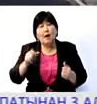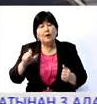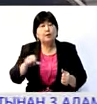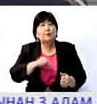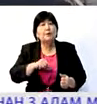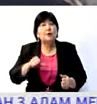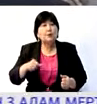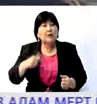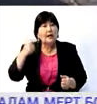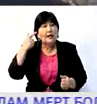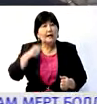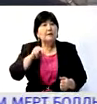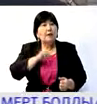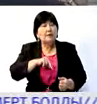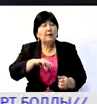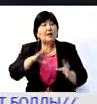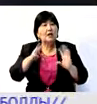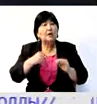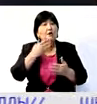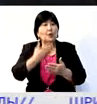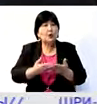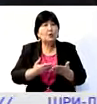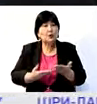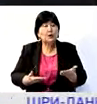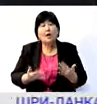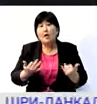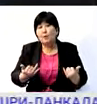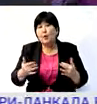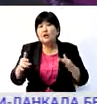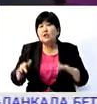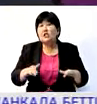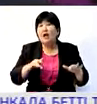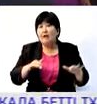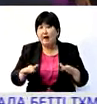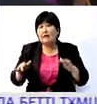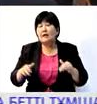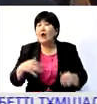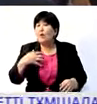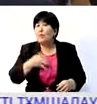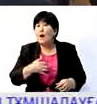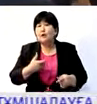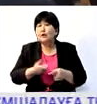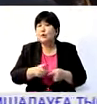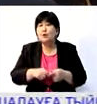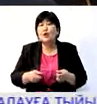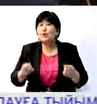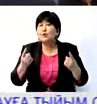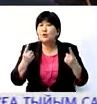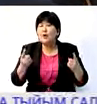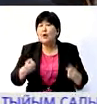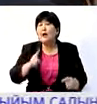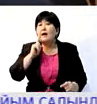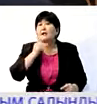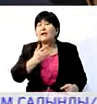өз ғылыми еңбектерінің нәтижелері көрсетуде. Бұл іс-шараның маңызы өте зор.